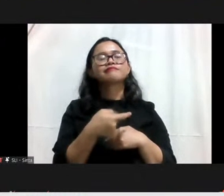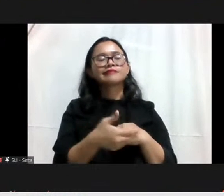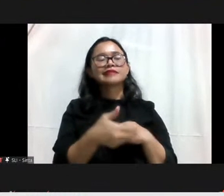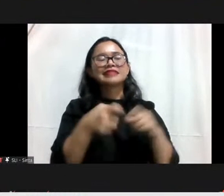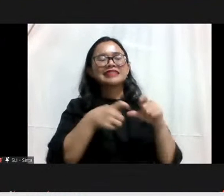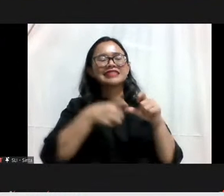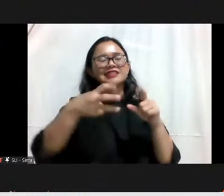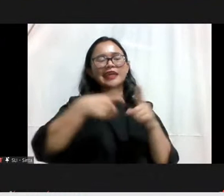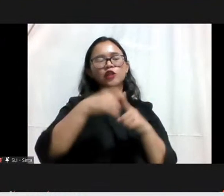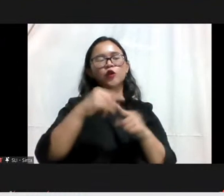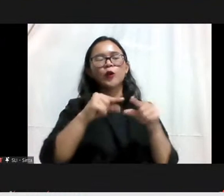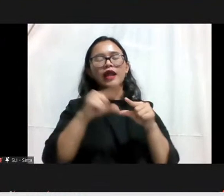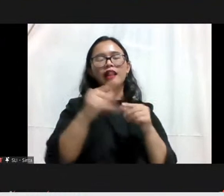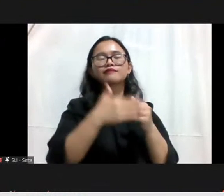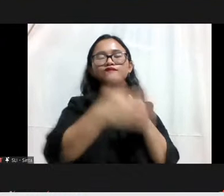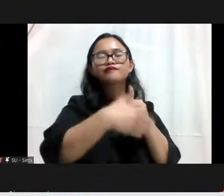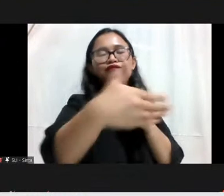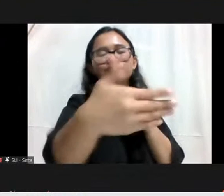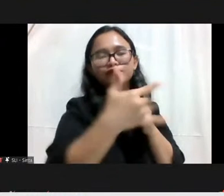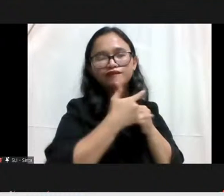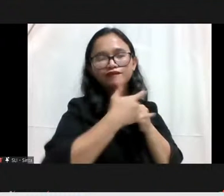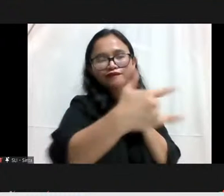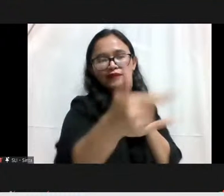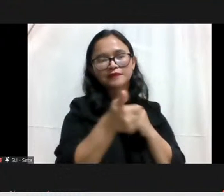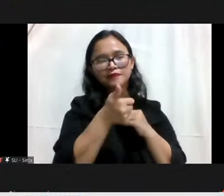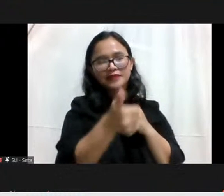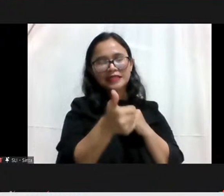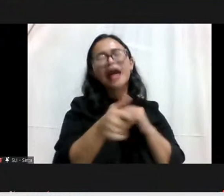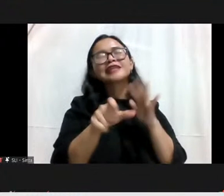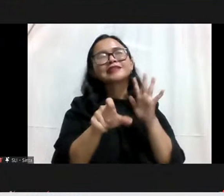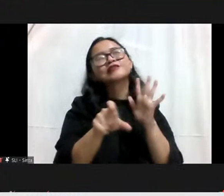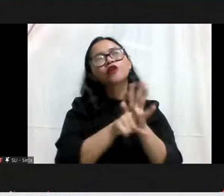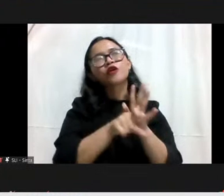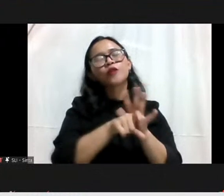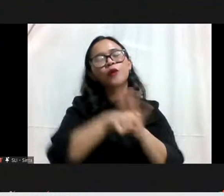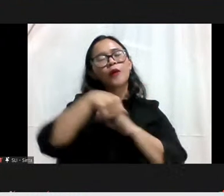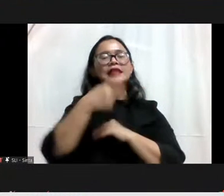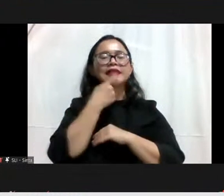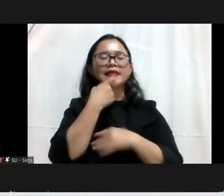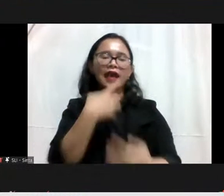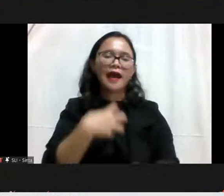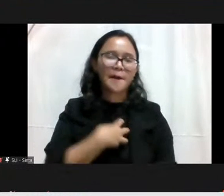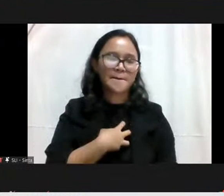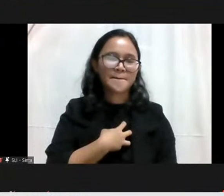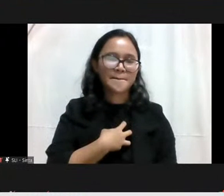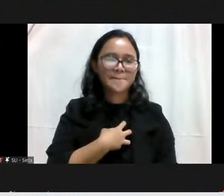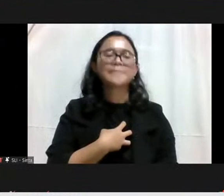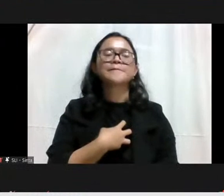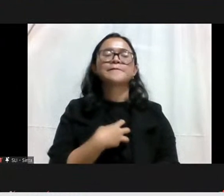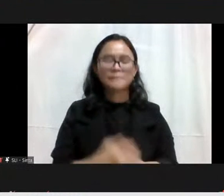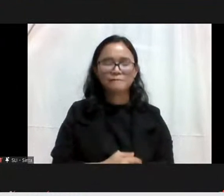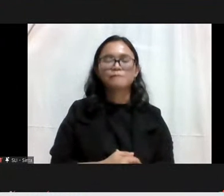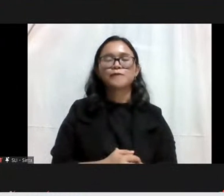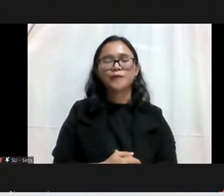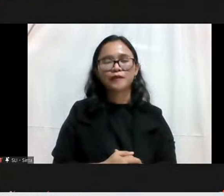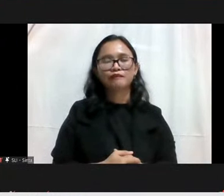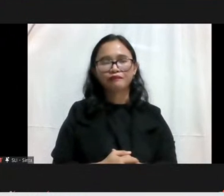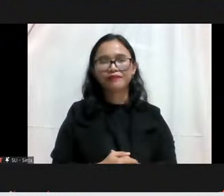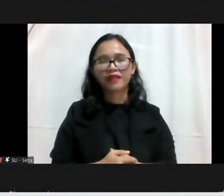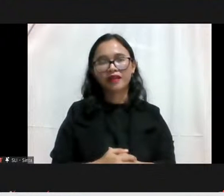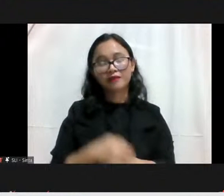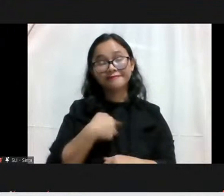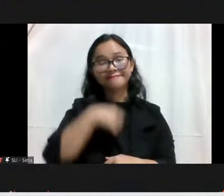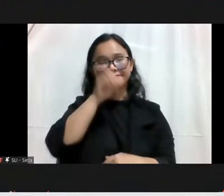antaranya salah satu nya adalah realisasi reasasi manusia Bapak Ibu sekalian perlu kami sampaikan juga